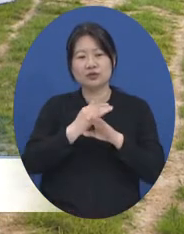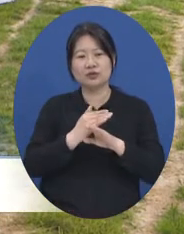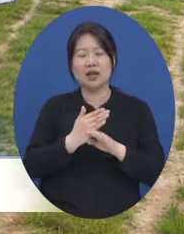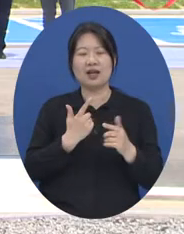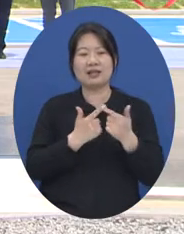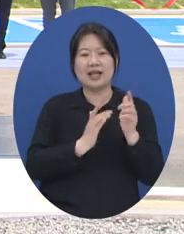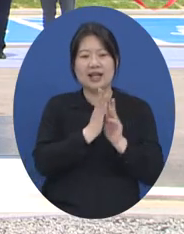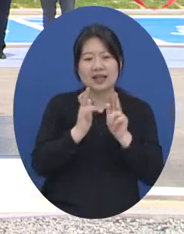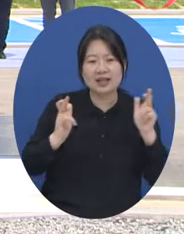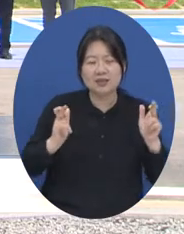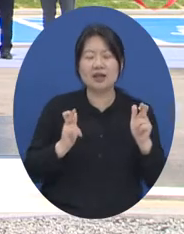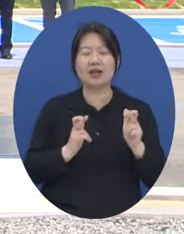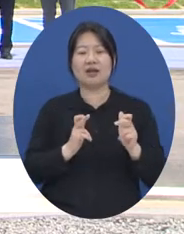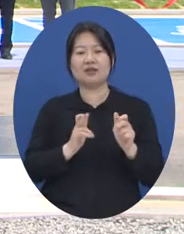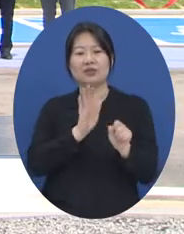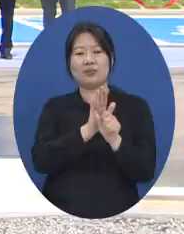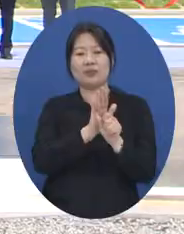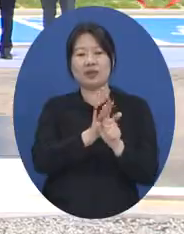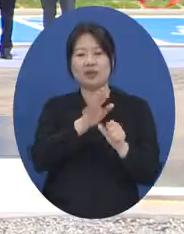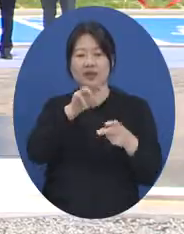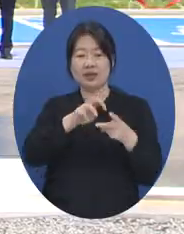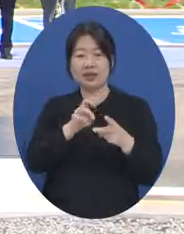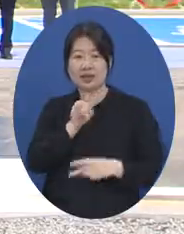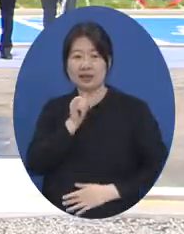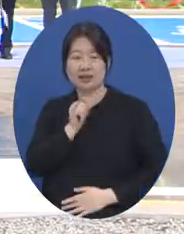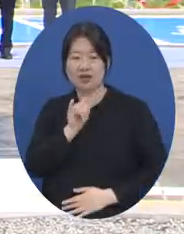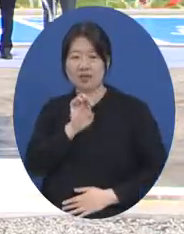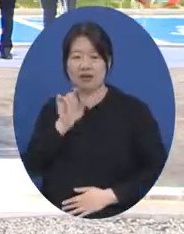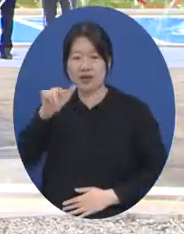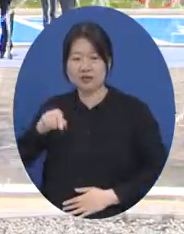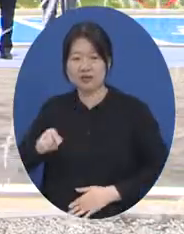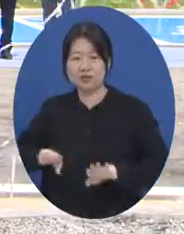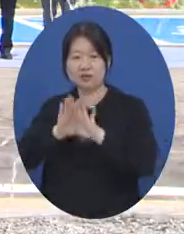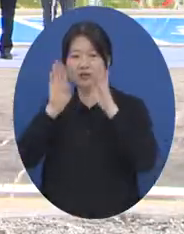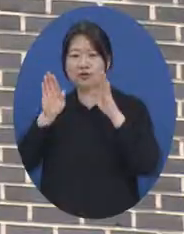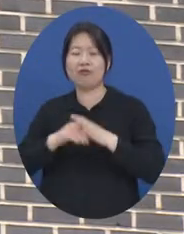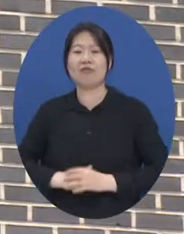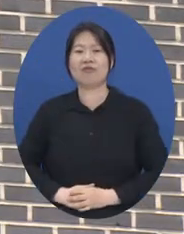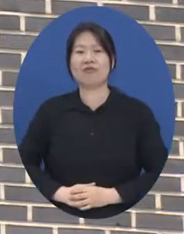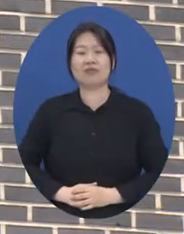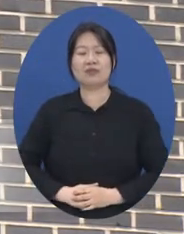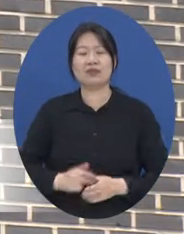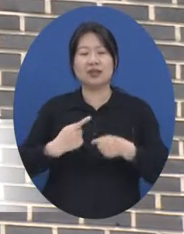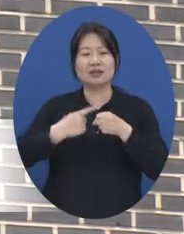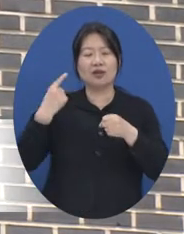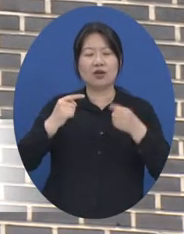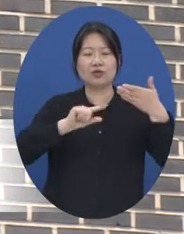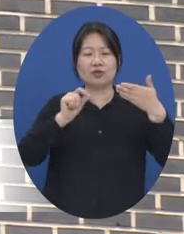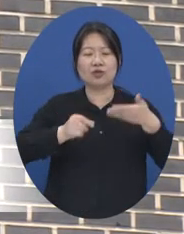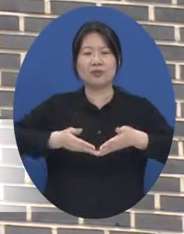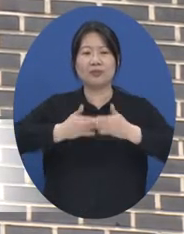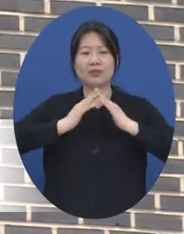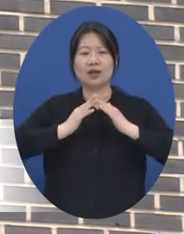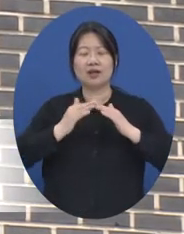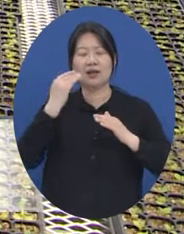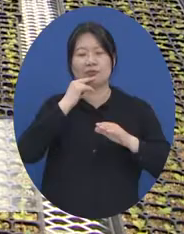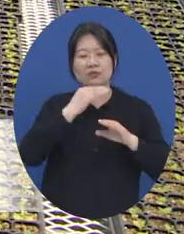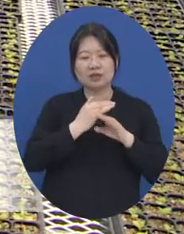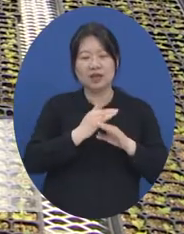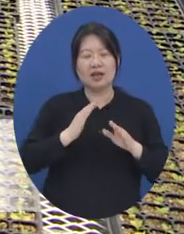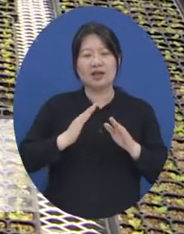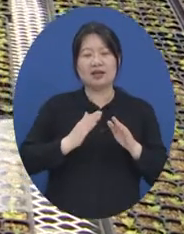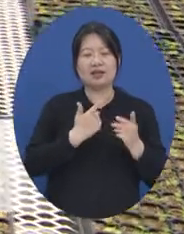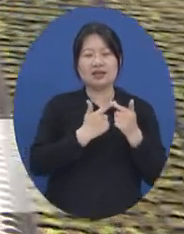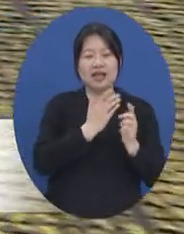남북산림협력의 전초기지 역할을 할 남북산림협력센터가 파주에 문을 열었습니다. 지난해 9월 착공된